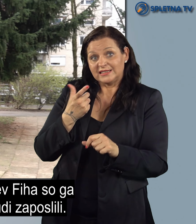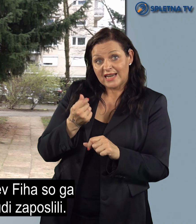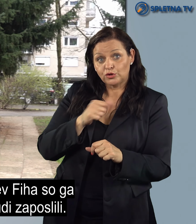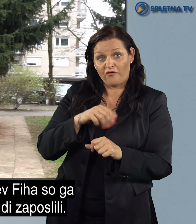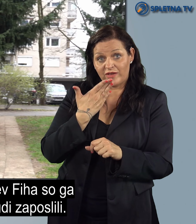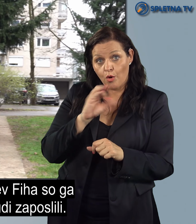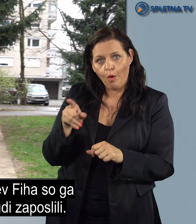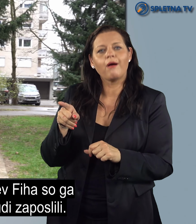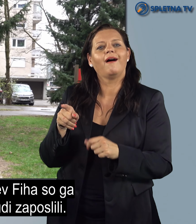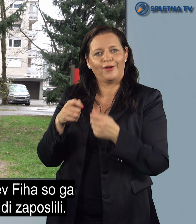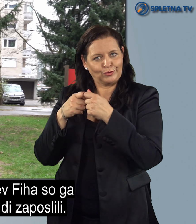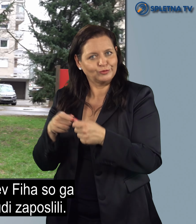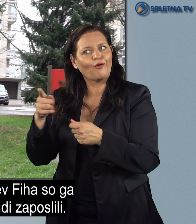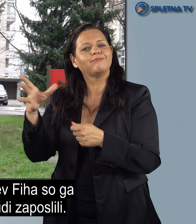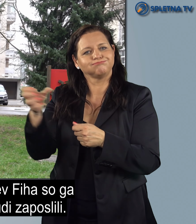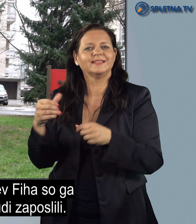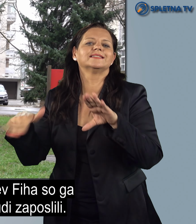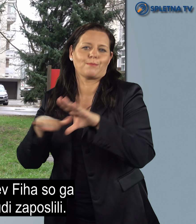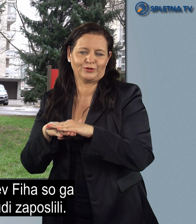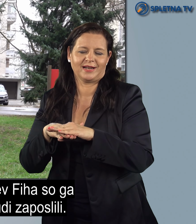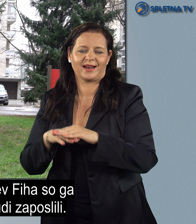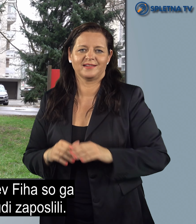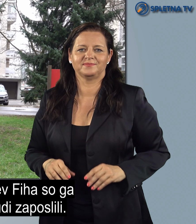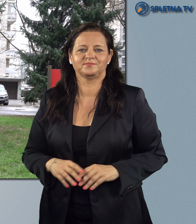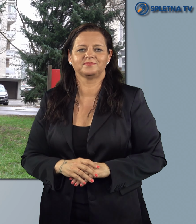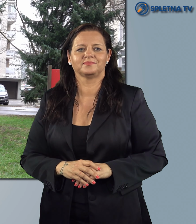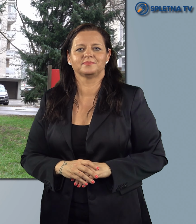Zaradi sredstev FIHA so ga na društvu tudi zaposlili.